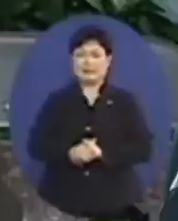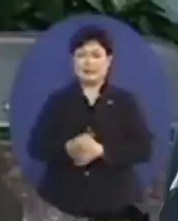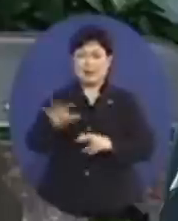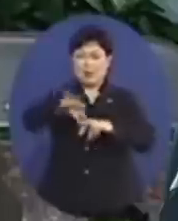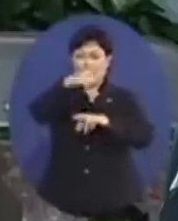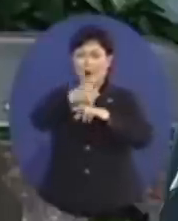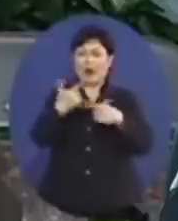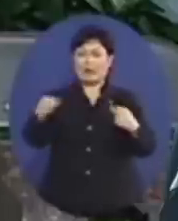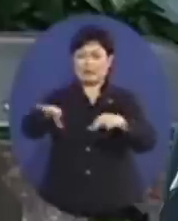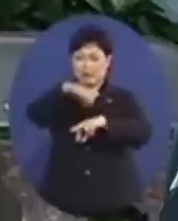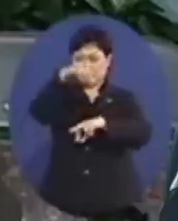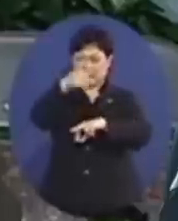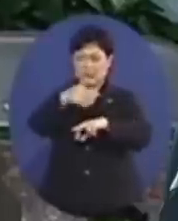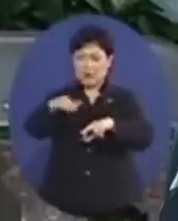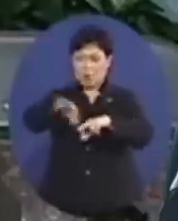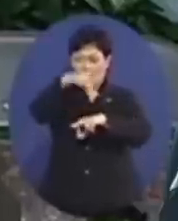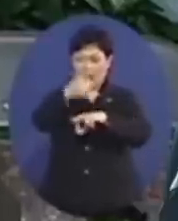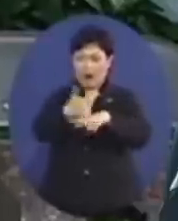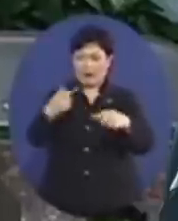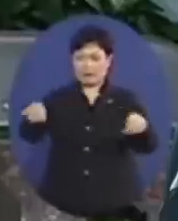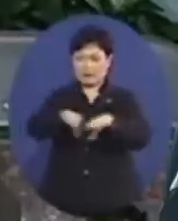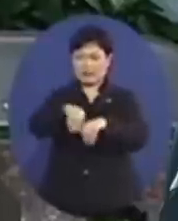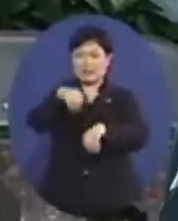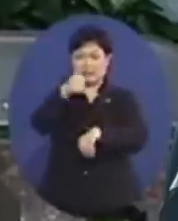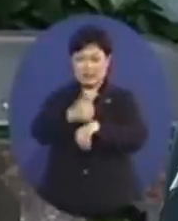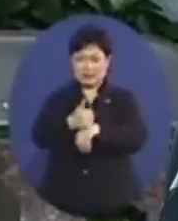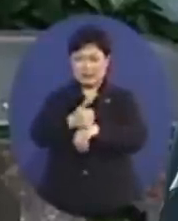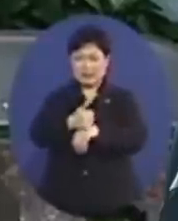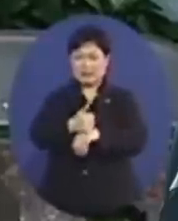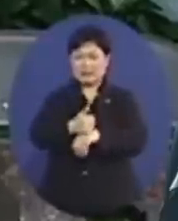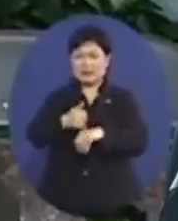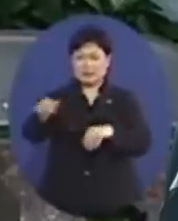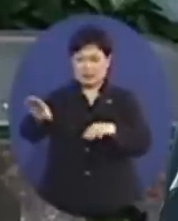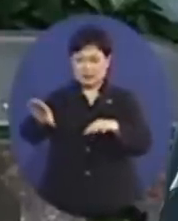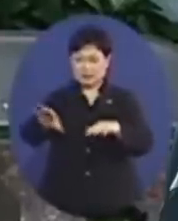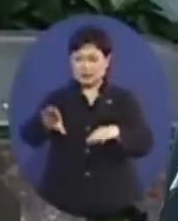왕같은 제사장이요 거룩한 나라요 그의 소유된 백성이 되어서 사는 것입니다.